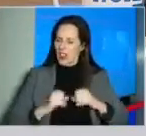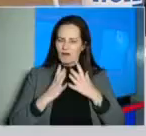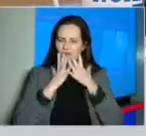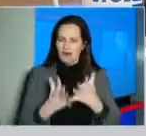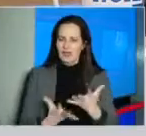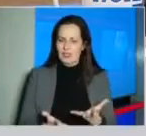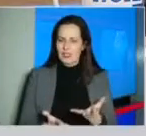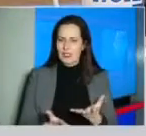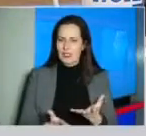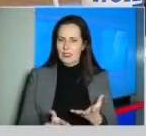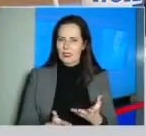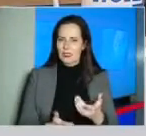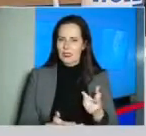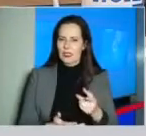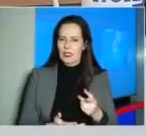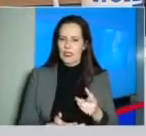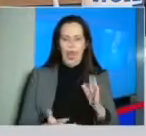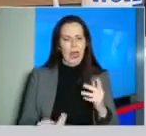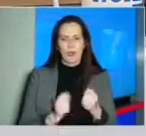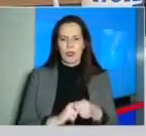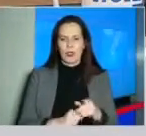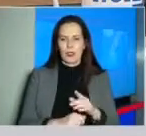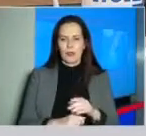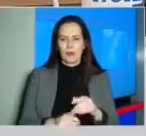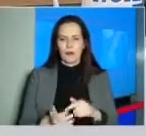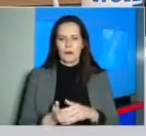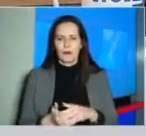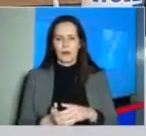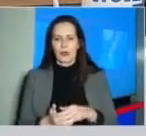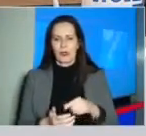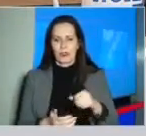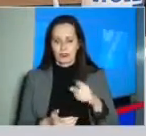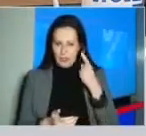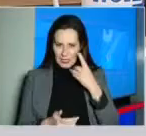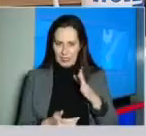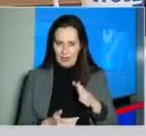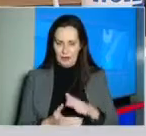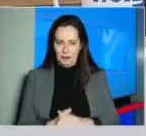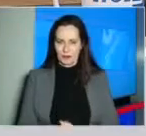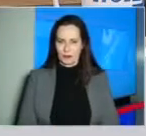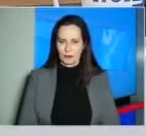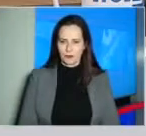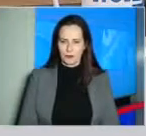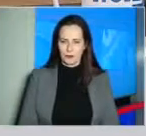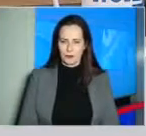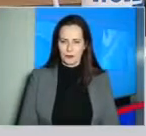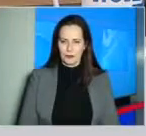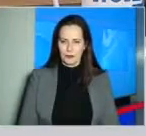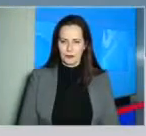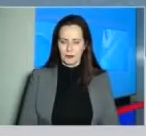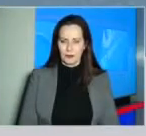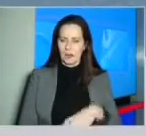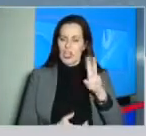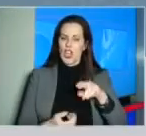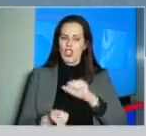אנוש? הרי תשימי לב, זה הם לא חיות אנוש. לא, למה אבל? יש בכל... הם אנשים טובים. אבל תקשיבי, תנסי לעבוד 12 שעות באותה מצב. יש